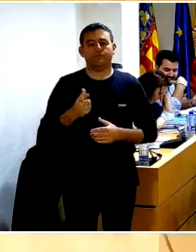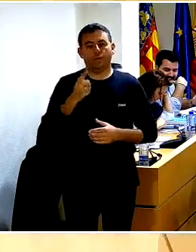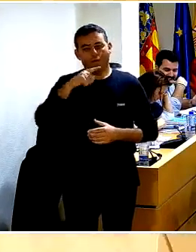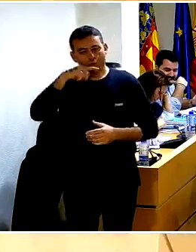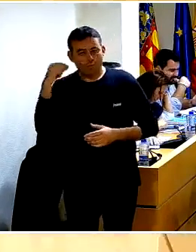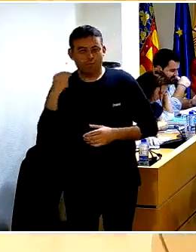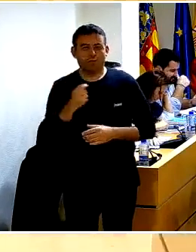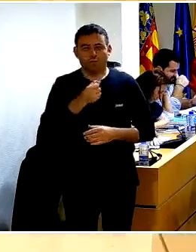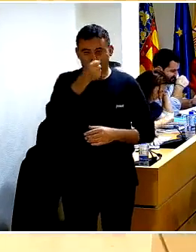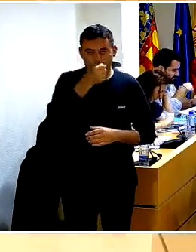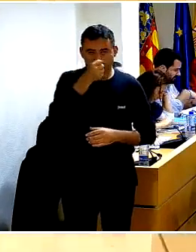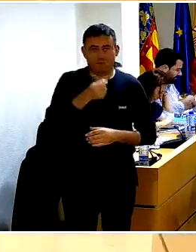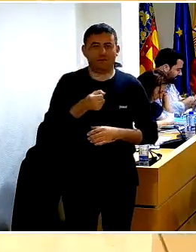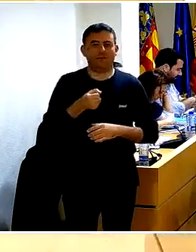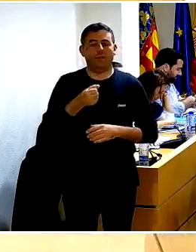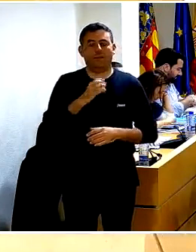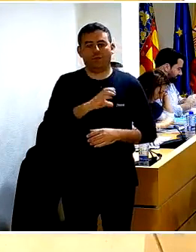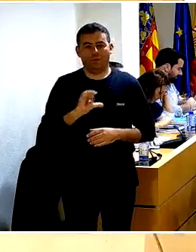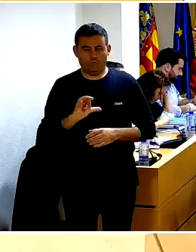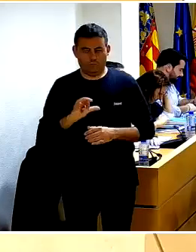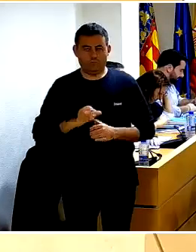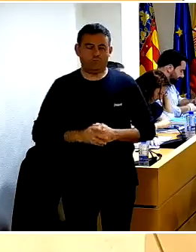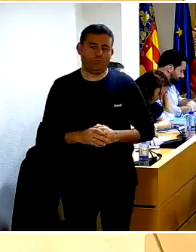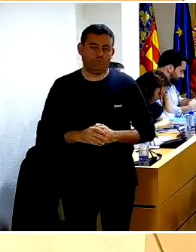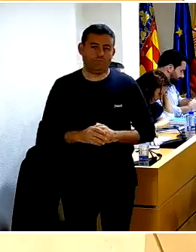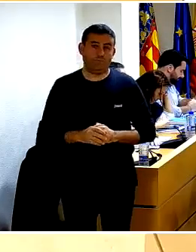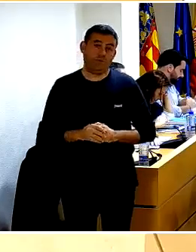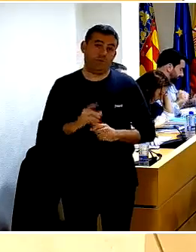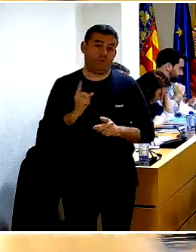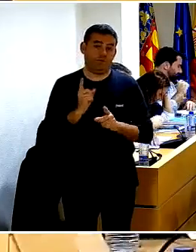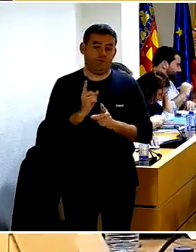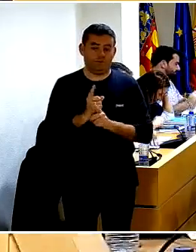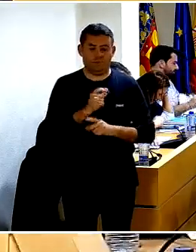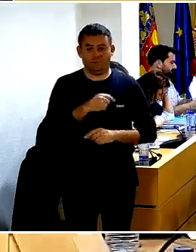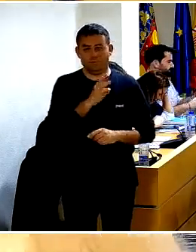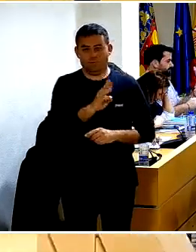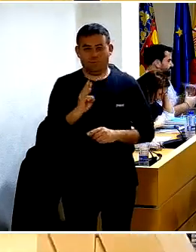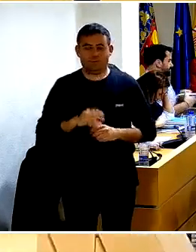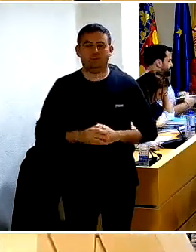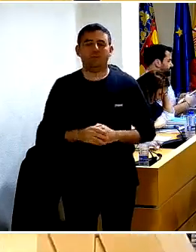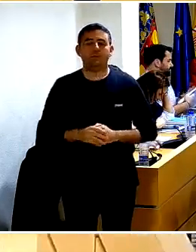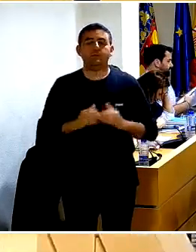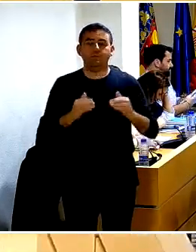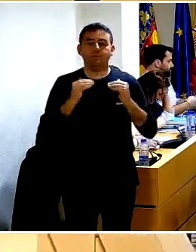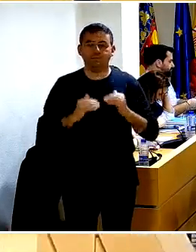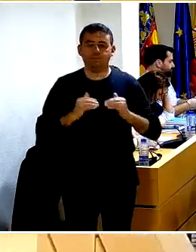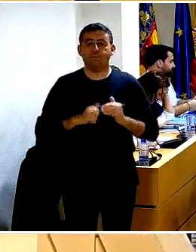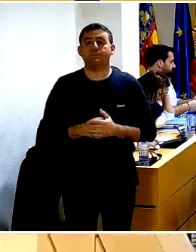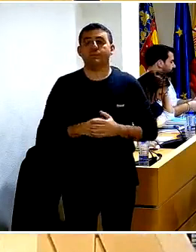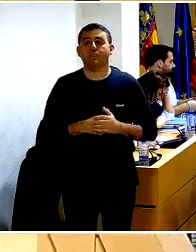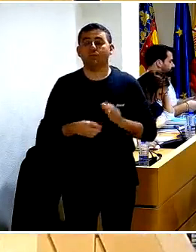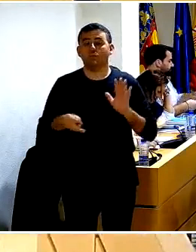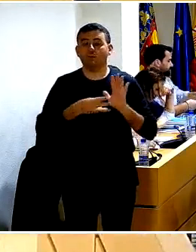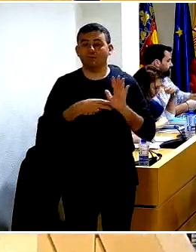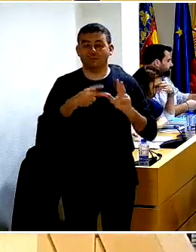Ciudadanos i les abstencions del Partit Popular. Molt bé, el punt número 3 d'Hisenda i Administració General és l'aprovació del pressupost de